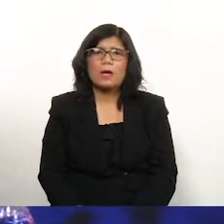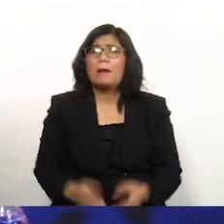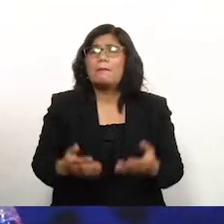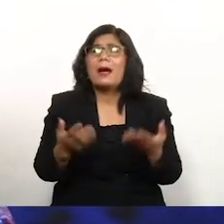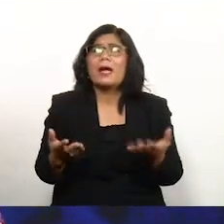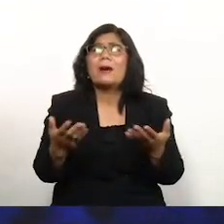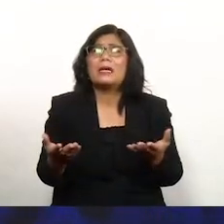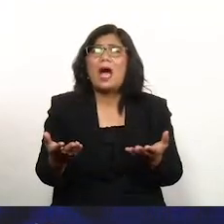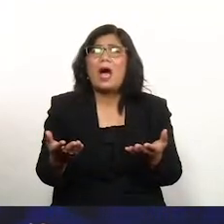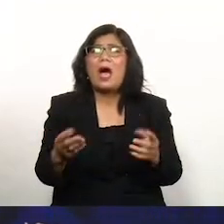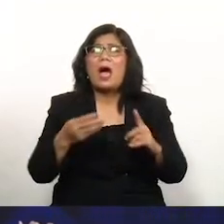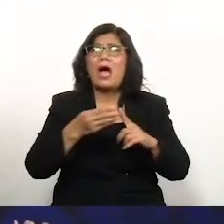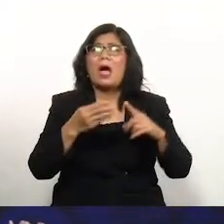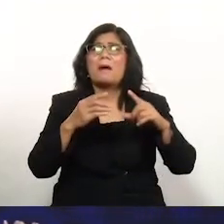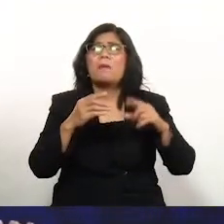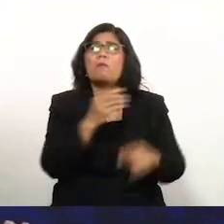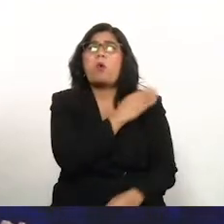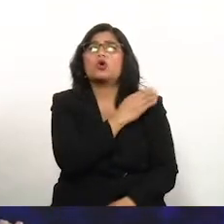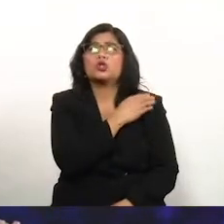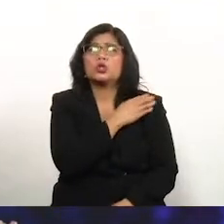Hai bagaimana bandar narkoba